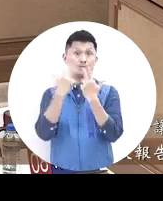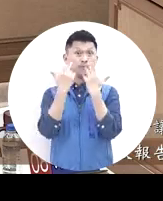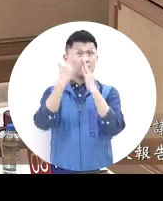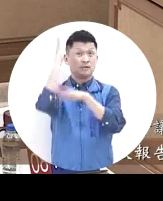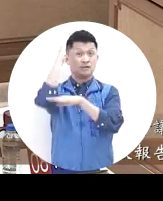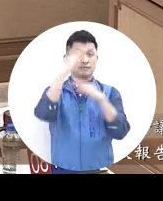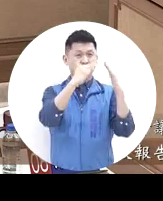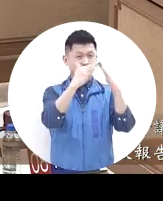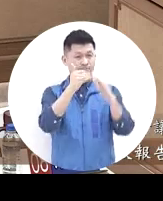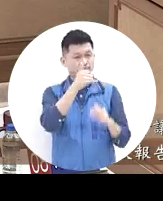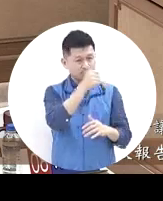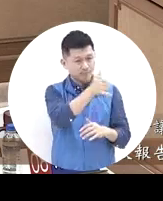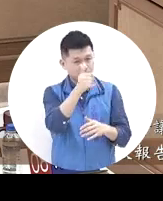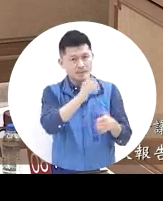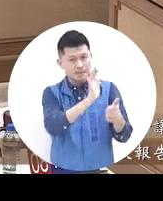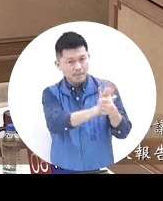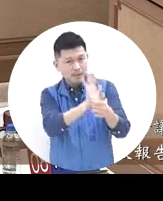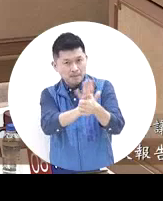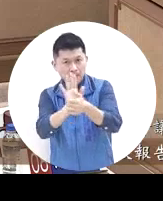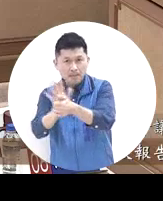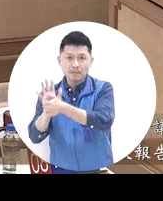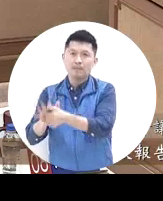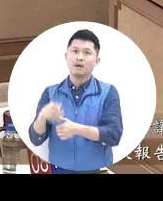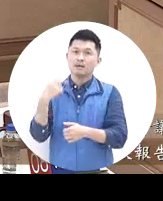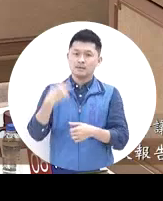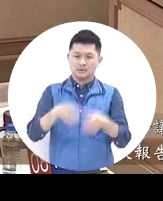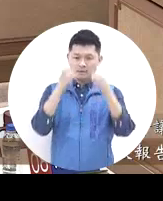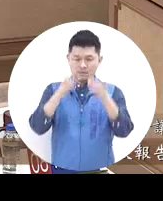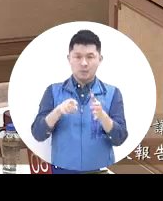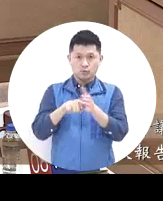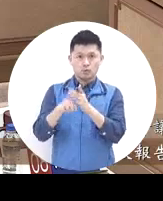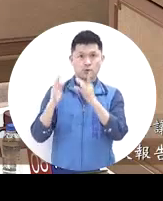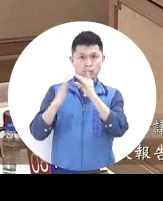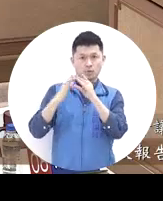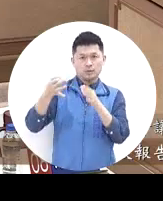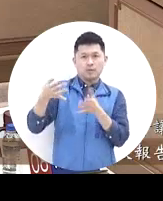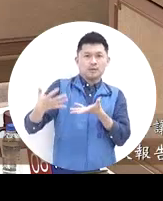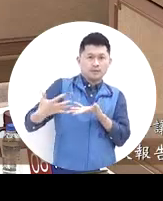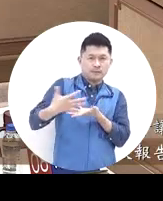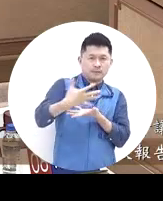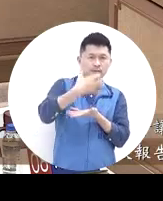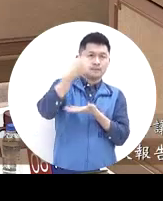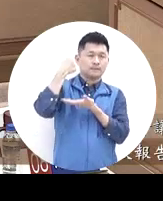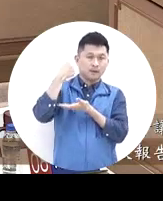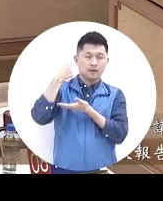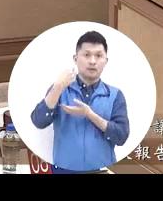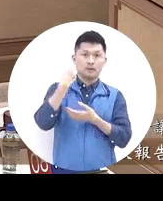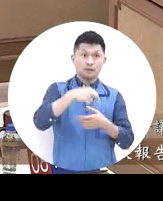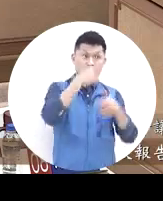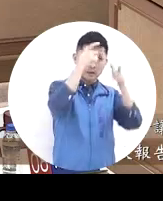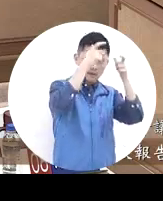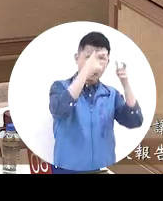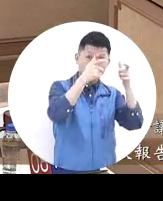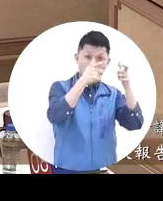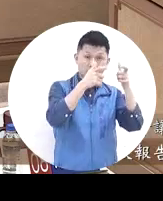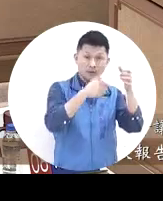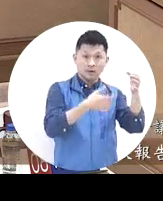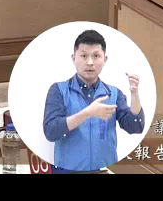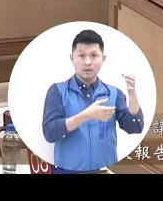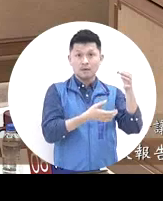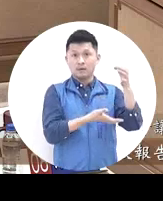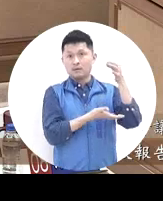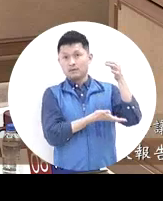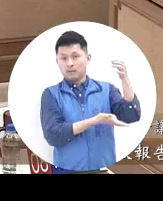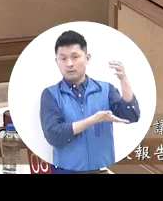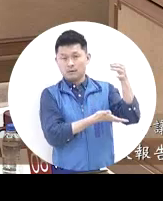家挨户的去协助，然后还成立了一个专户以外呢，高雄的善款，好朋友看到我